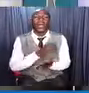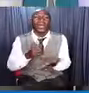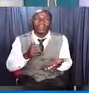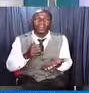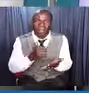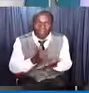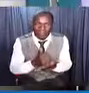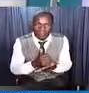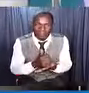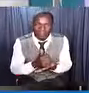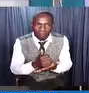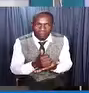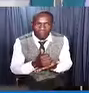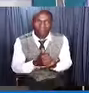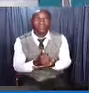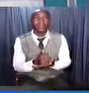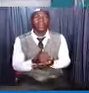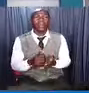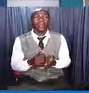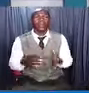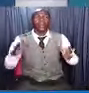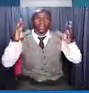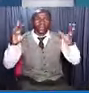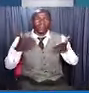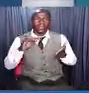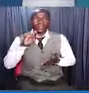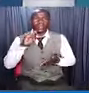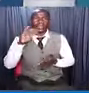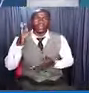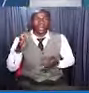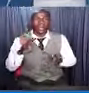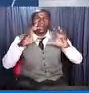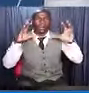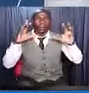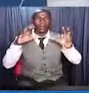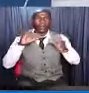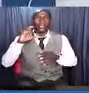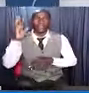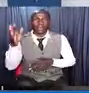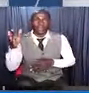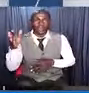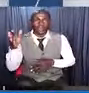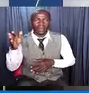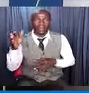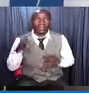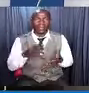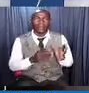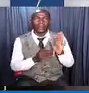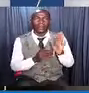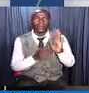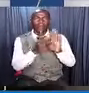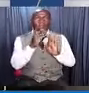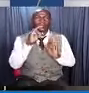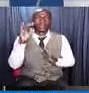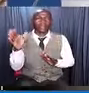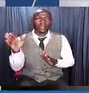Amen. Amen. Biashara kubwa ziko. The great businesses are there. Very big companies are there. Madaraka makubwa yako. And